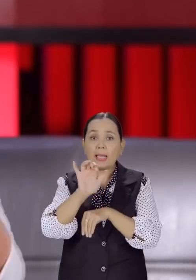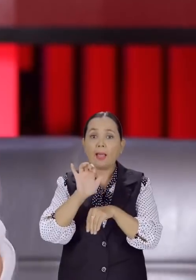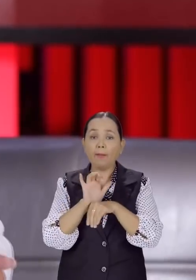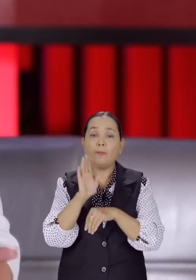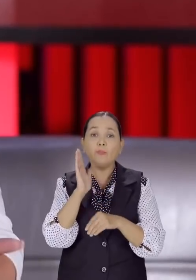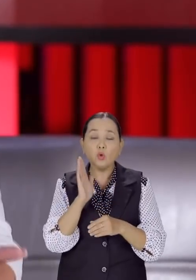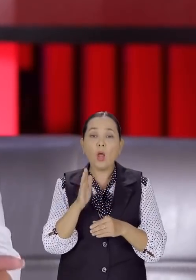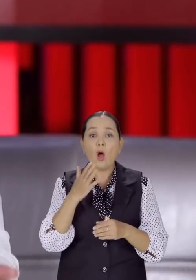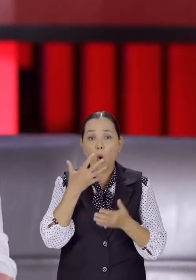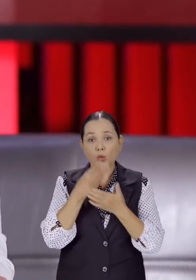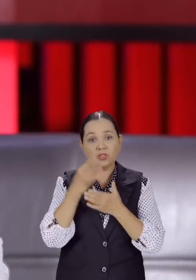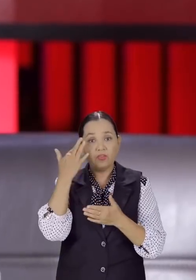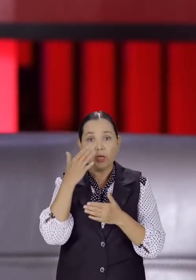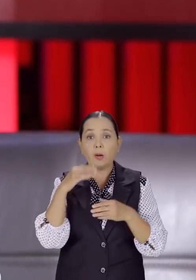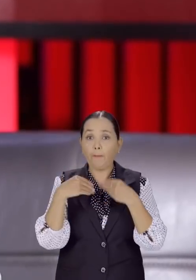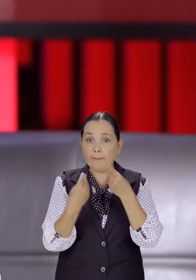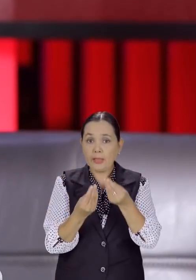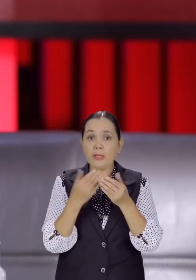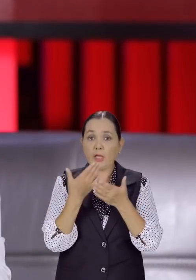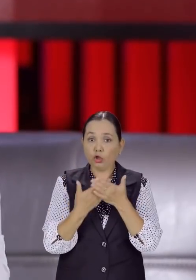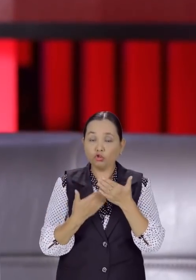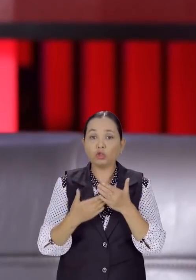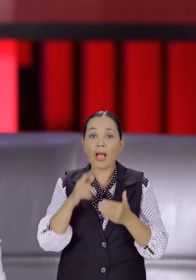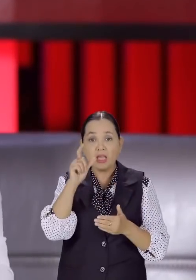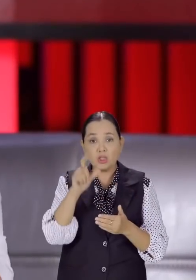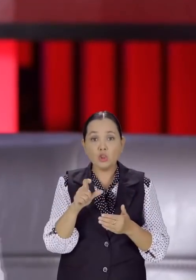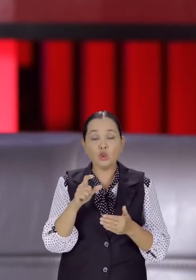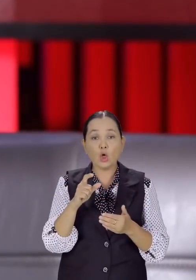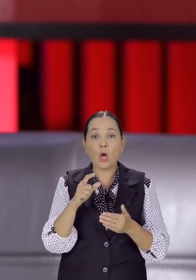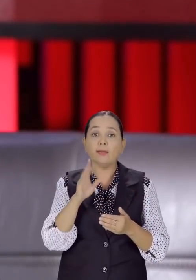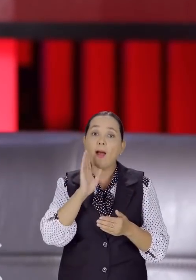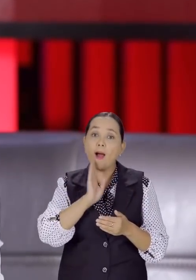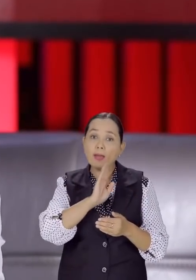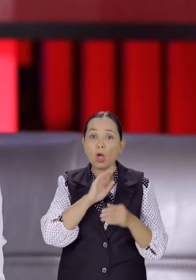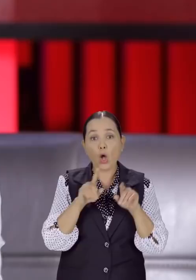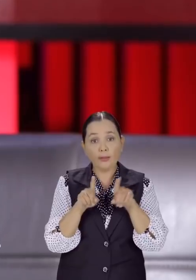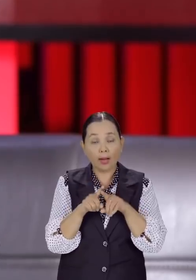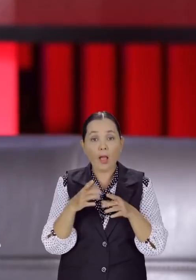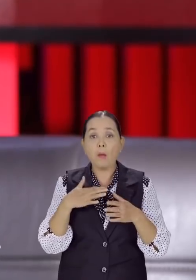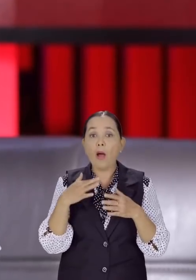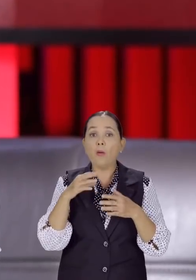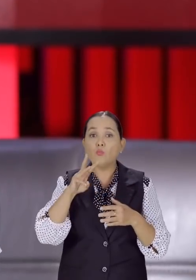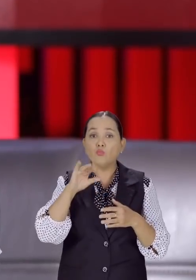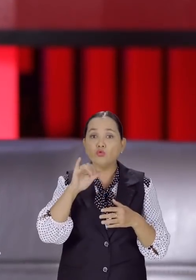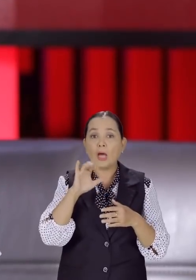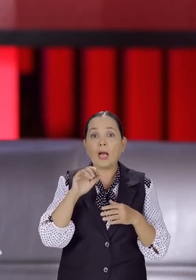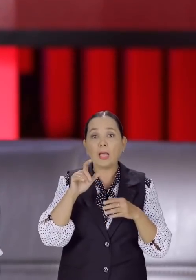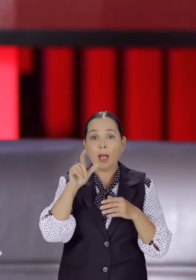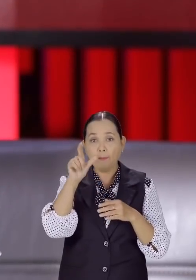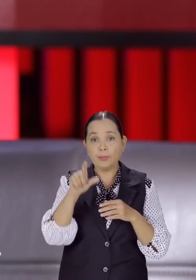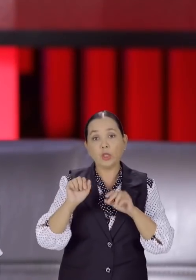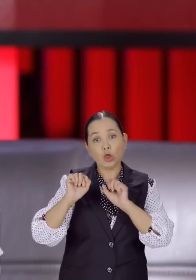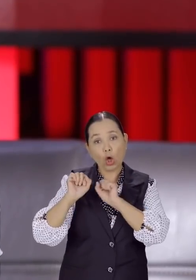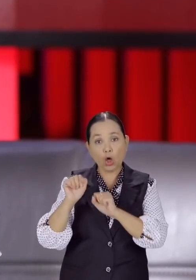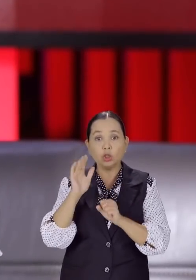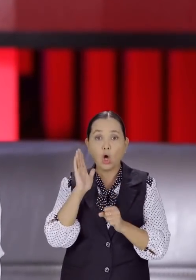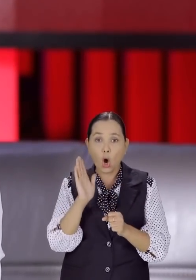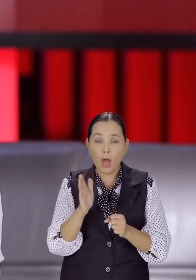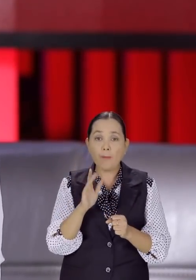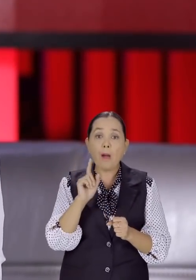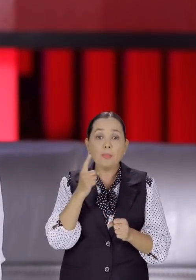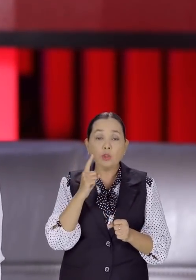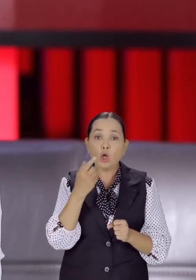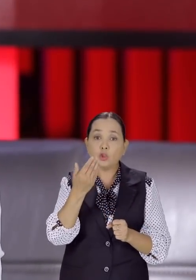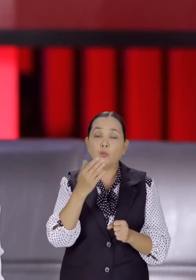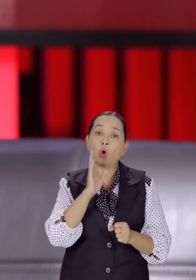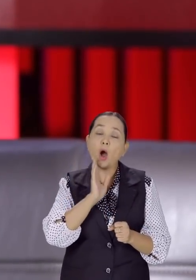o'z fikrimizni bildirishga majburmiz. Uni inson tariqasida, ayol tariqasida men mustahkamni yonini olaman. Misol uchun